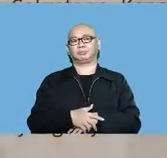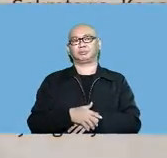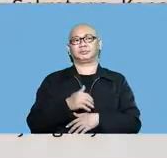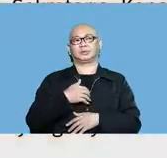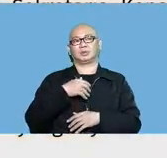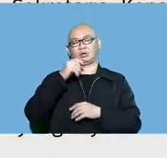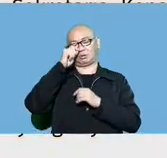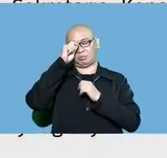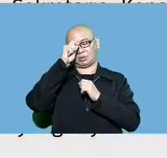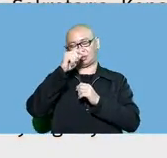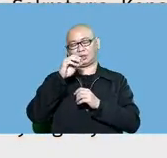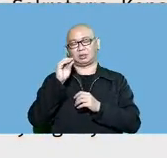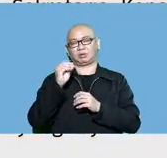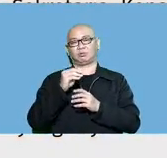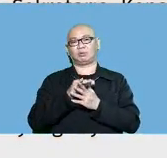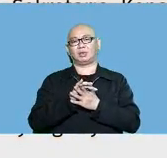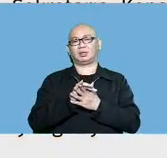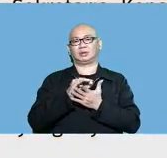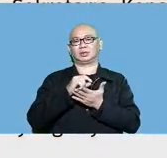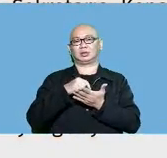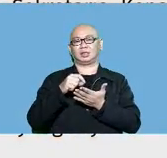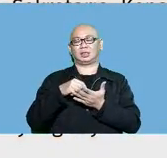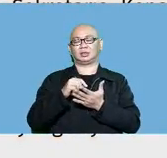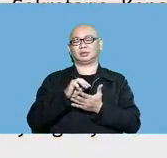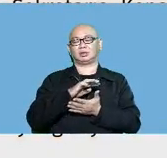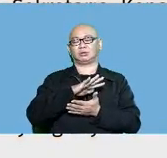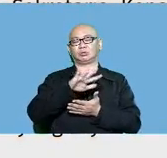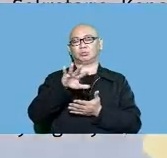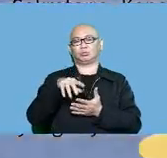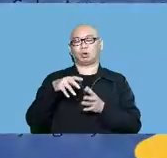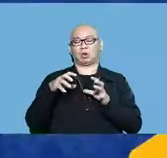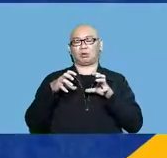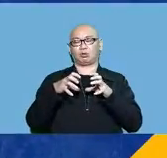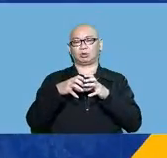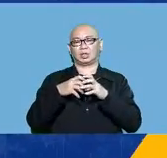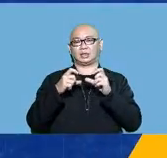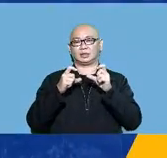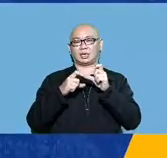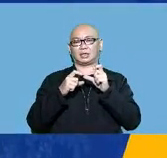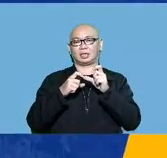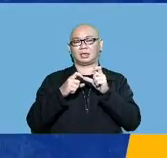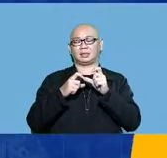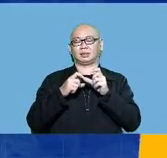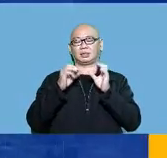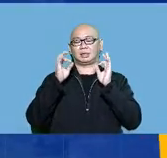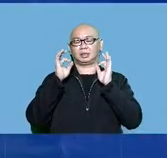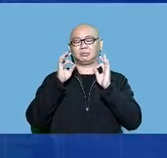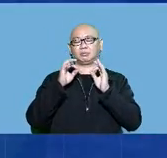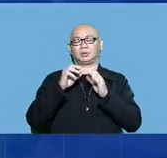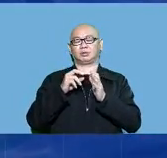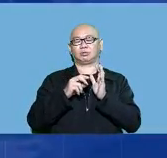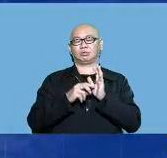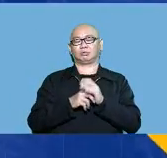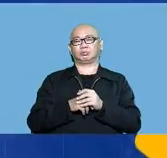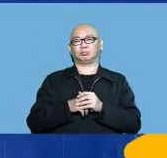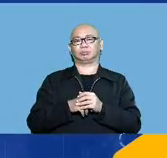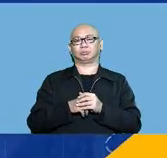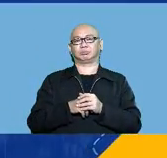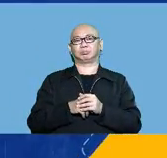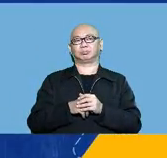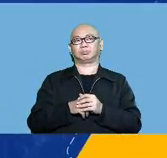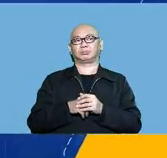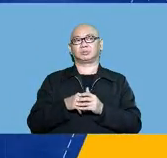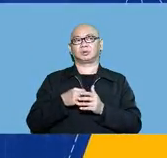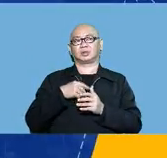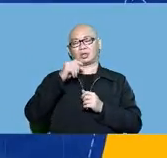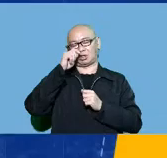Yang saya hormati Bapak Ketua Sekretaris Semanggota Senat Akademik Universitas. Yang saya hormati Ketua